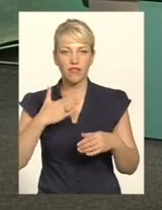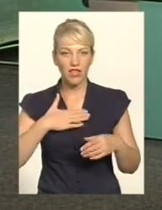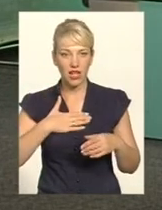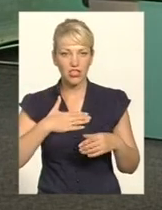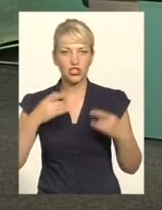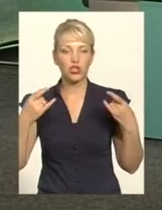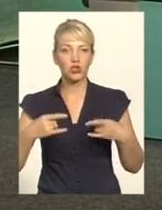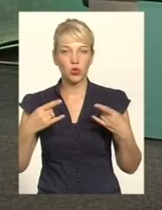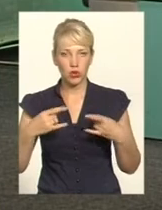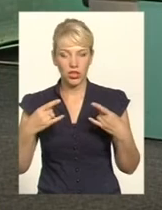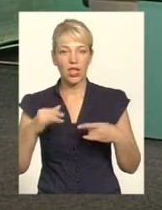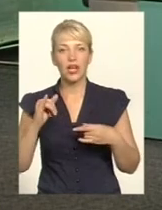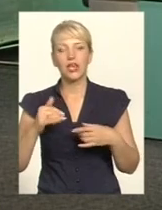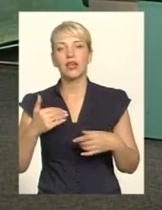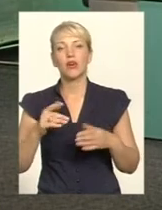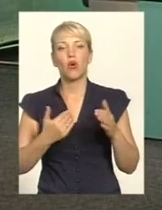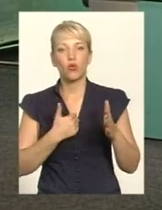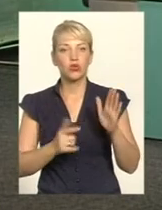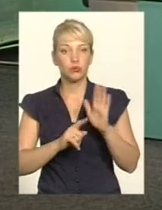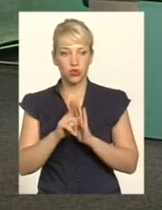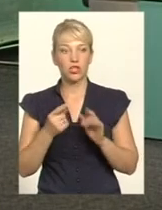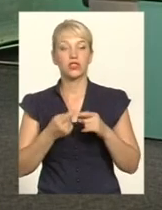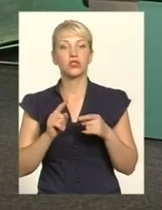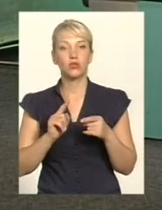хочу розпочати з того, що все-таки